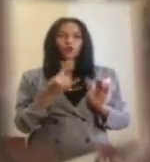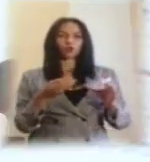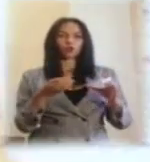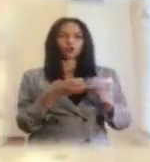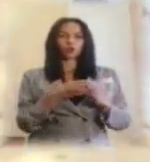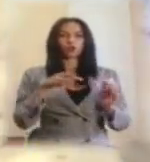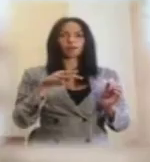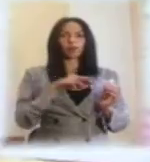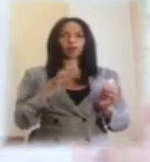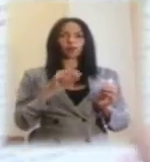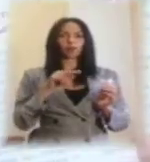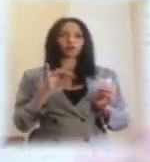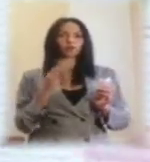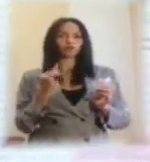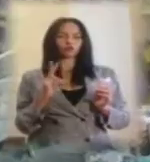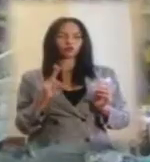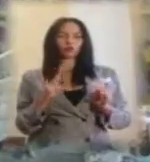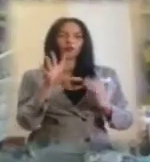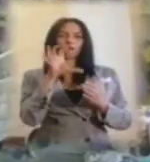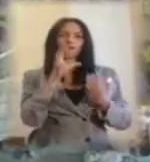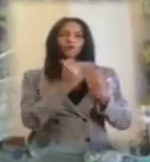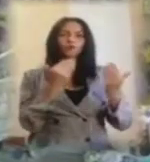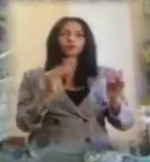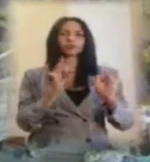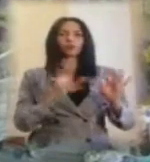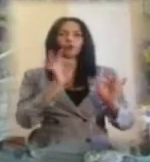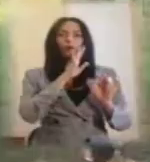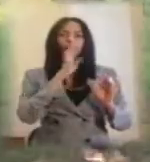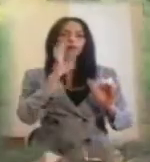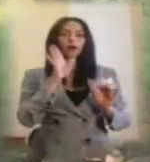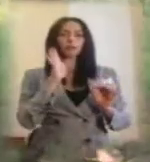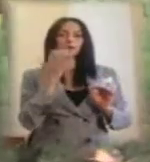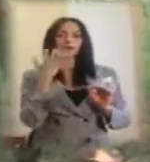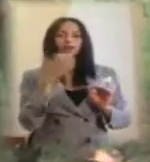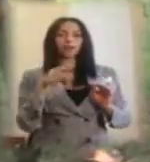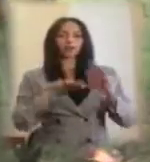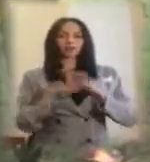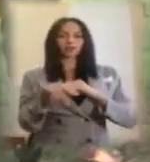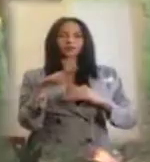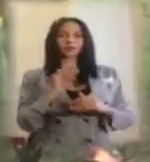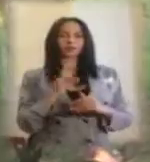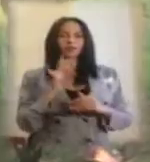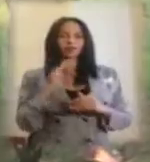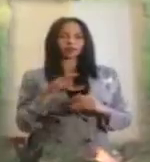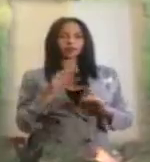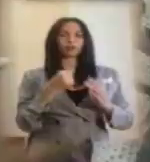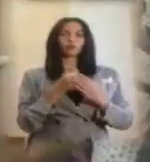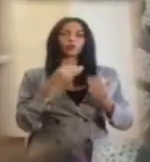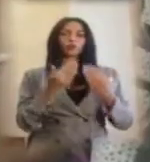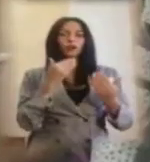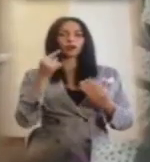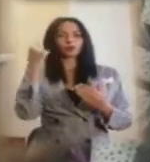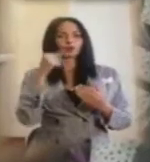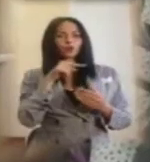Фотовиставка, збірка розповідей про маму декреті, ярмарки хендмейду, консультації психолога. В обласному центрі вперше відбувся